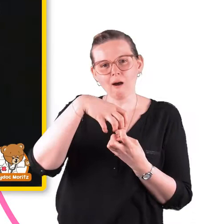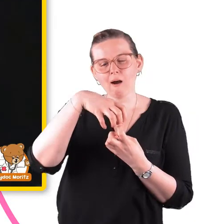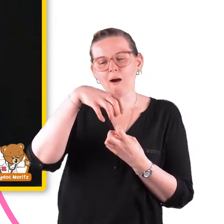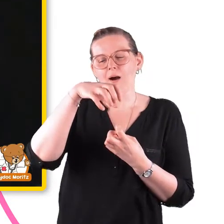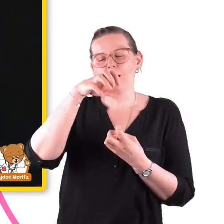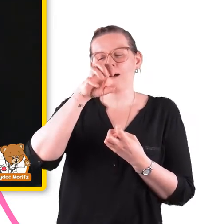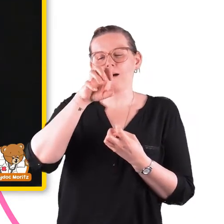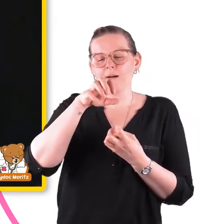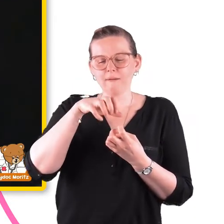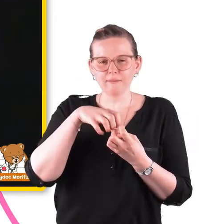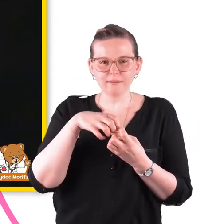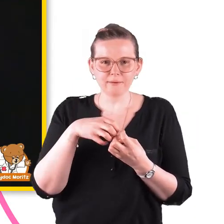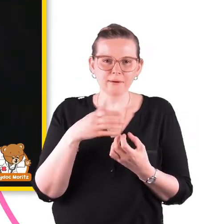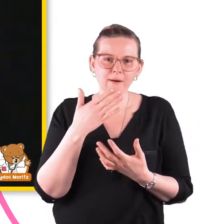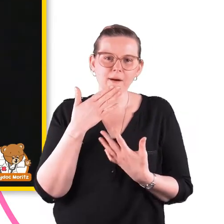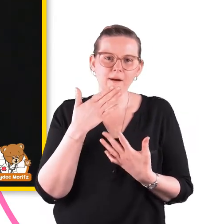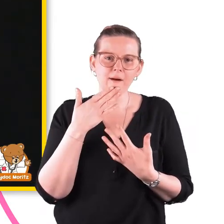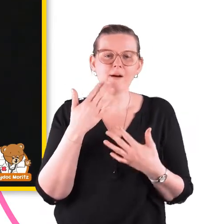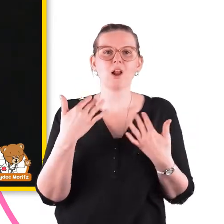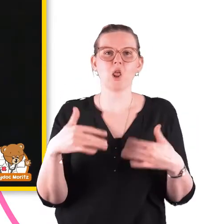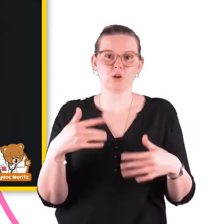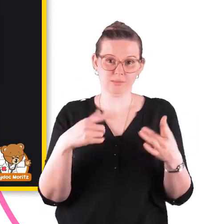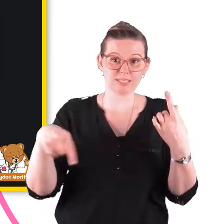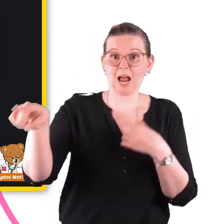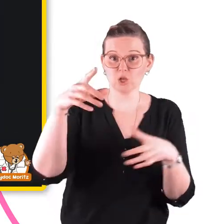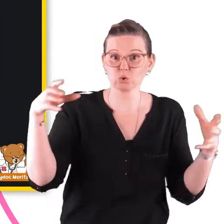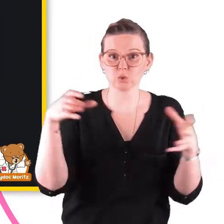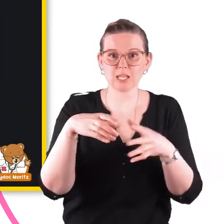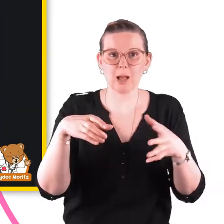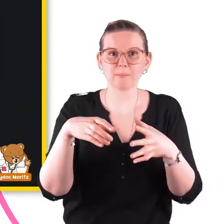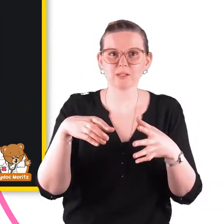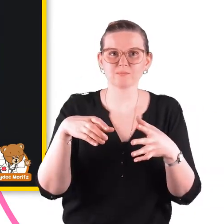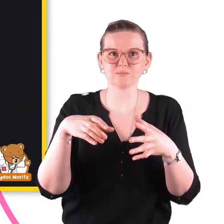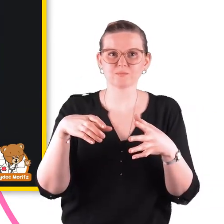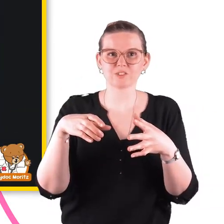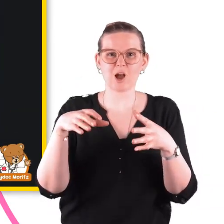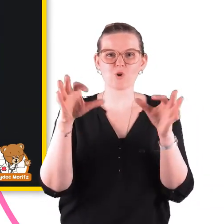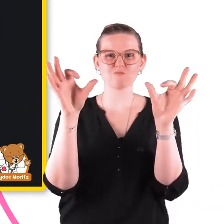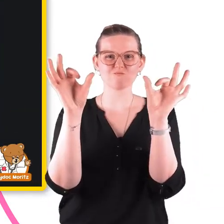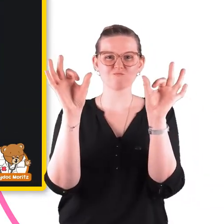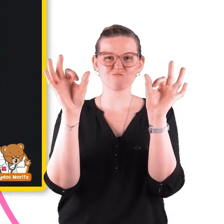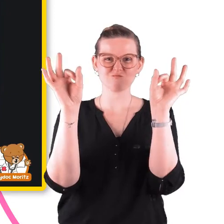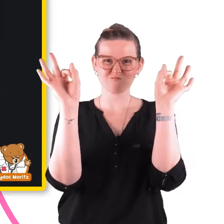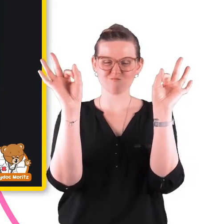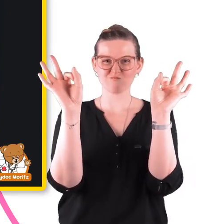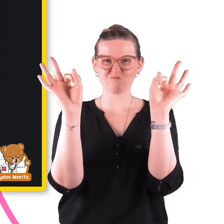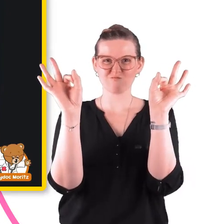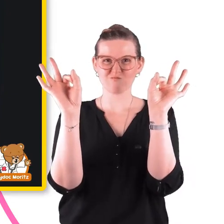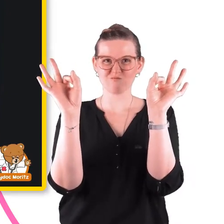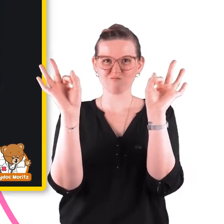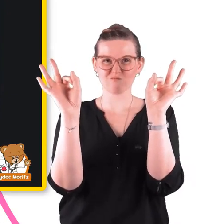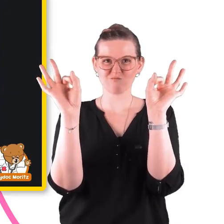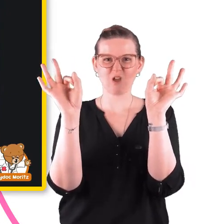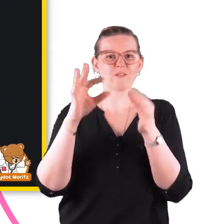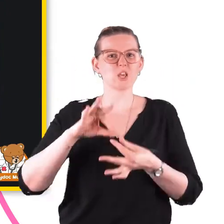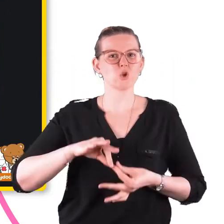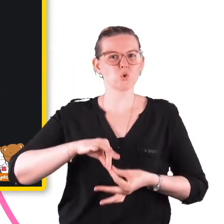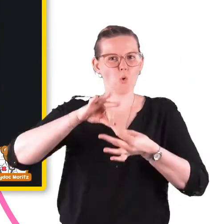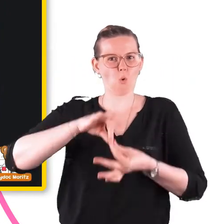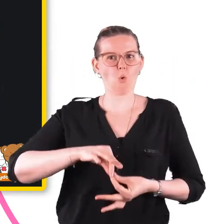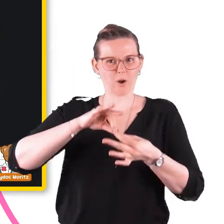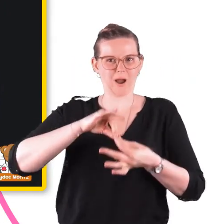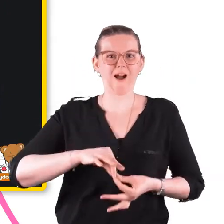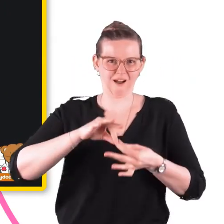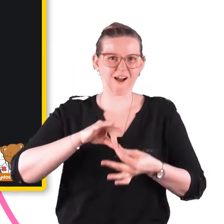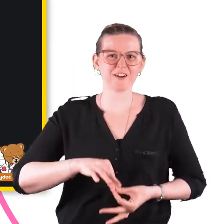auch ganz entspannt. Okay, dann machen wir es mal alle gemeinsam. Wir können hier unseren Zeigefinger unter den Daumen machen. Das ist auch